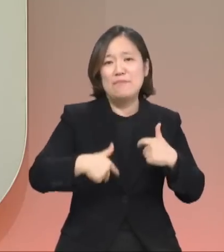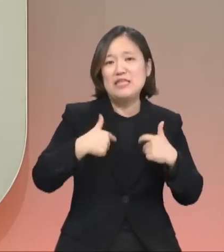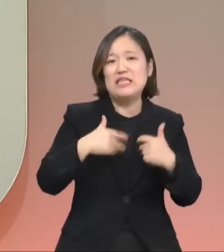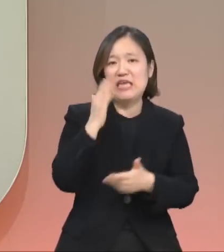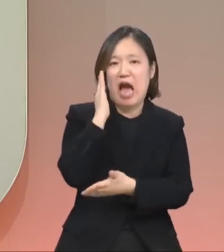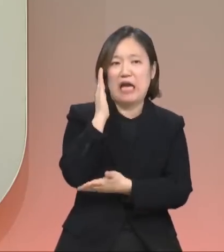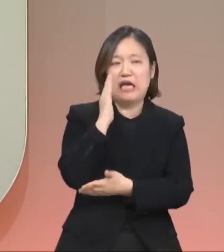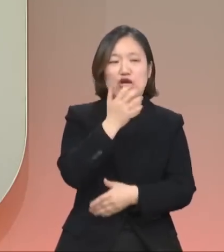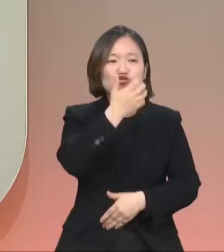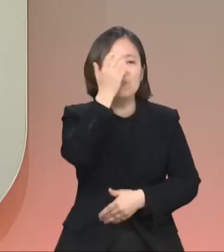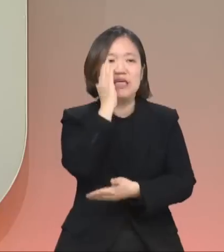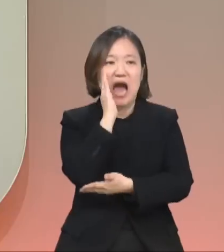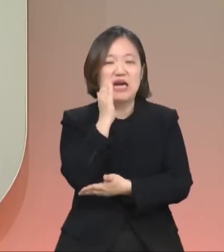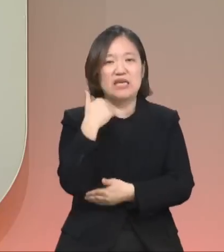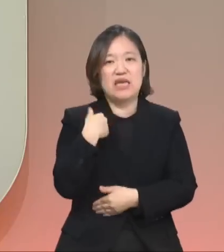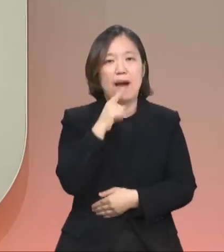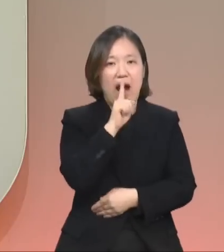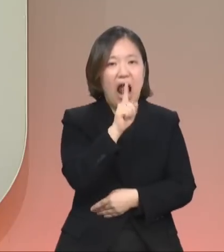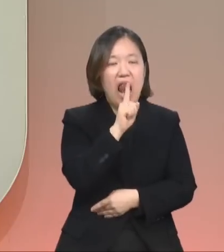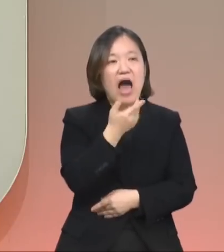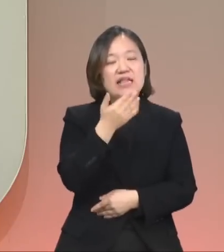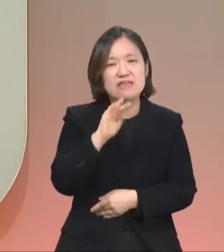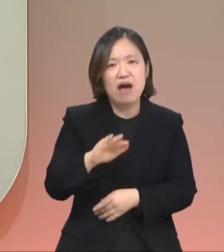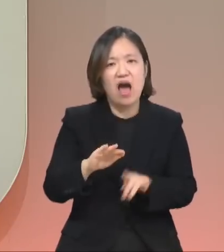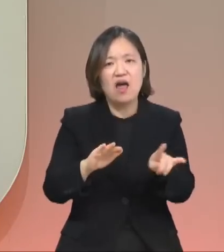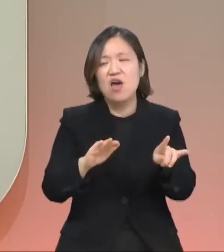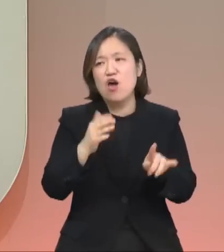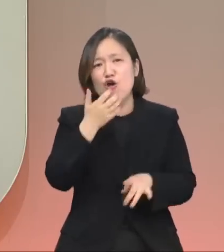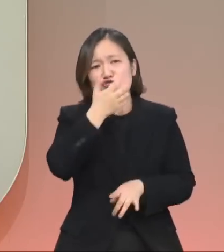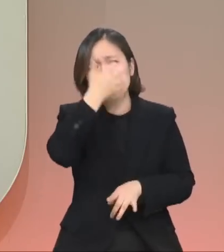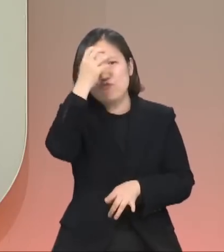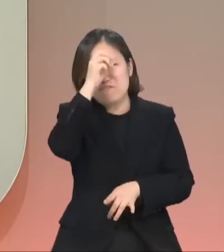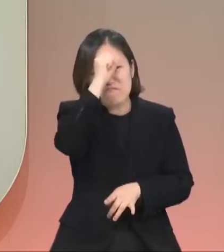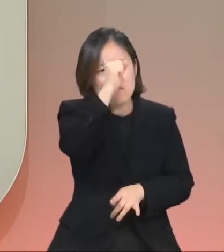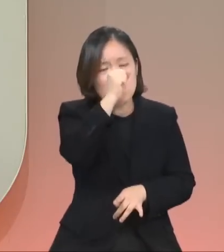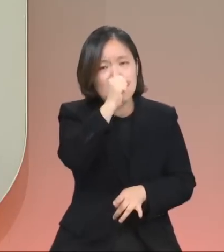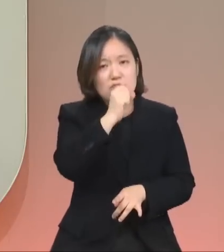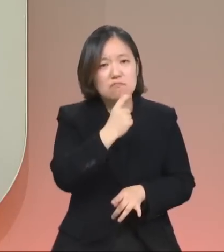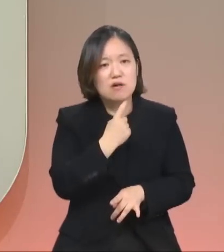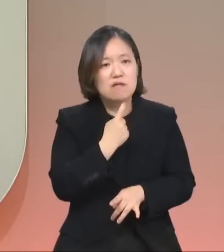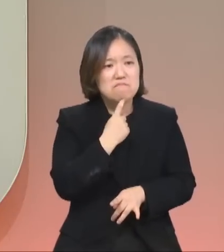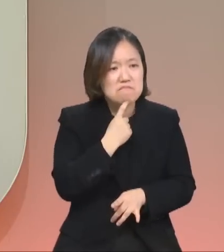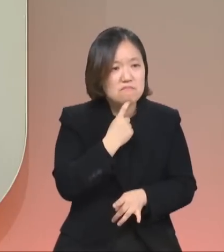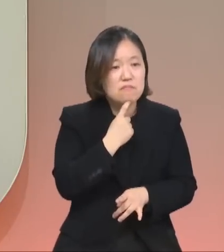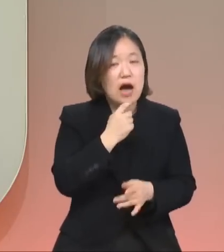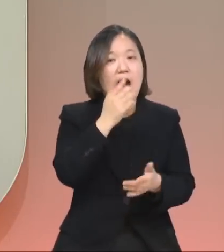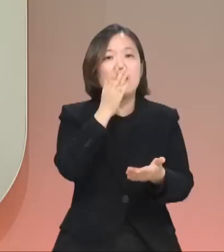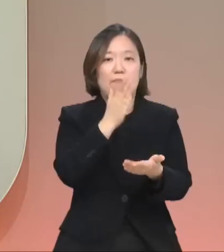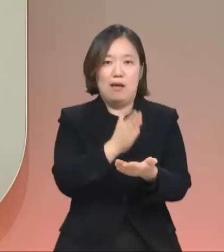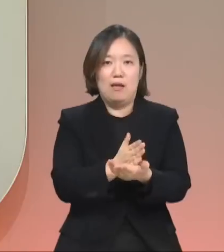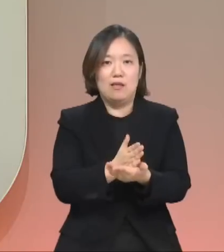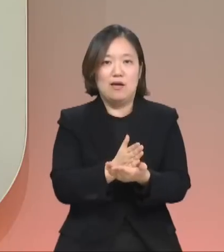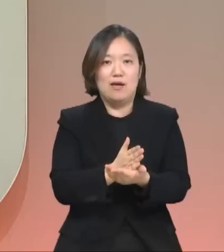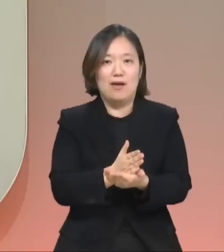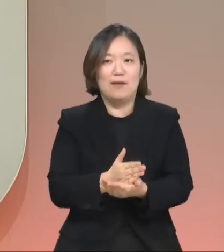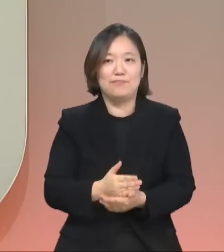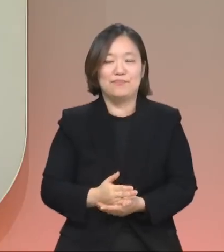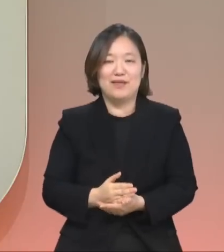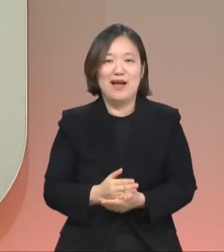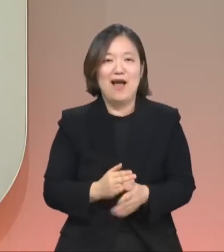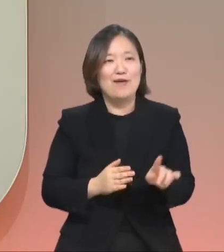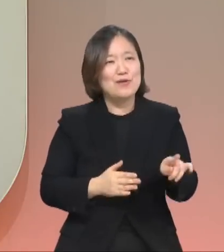궁극적으로 꿈에 집착하면 안 된다라는 말씀을 항상 드리지 않습니까 우리의 불자님이 우리 청년